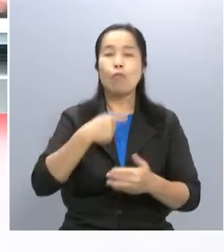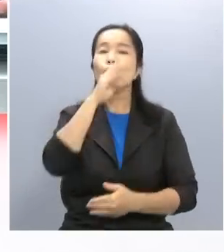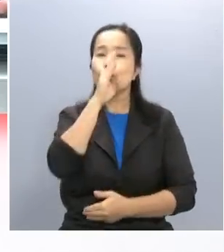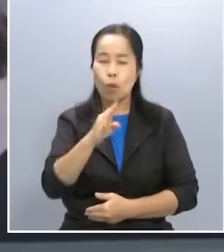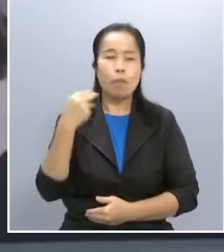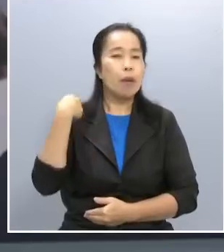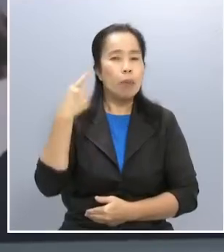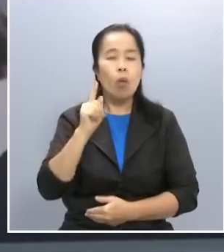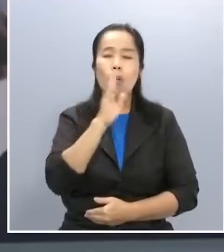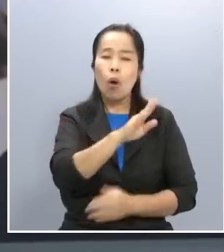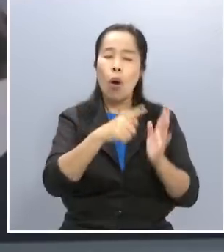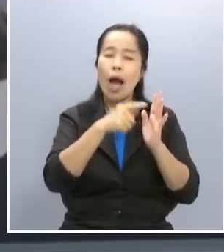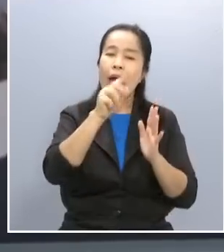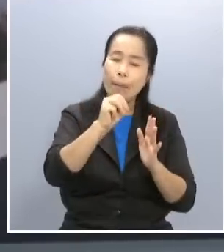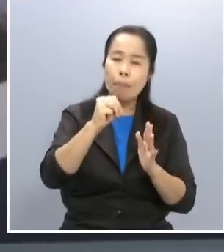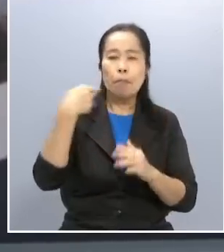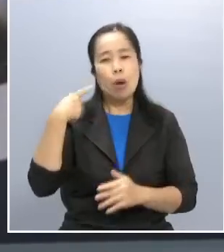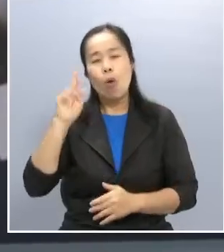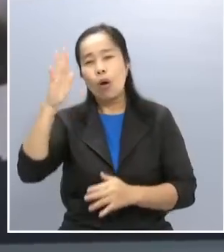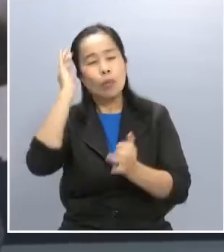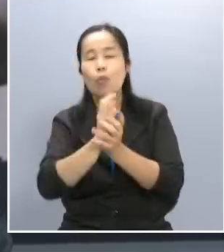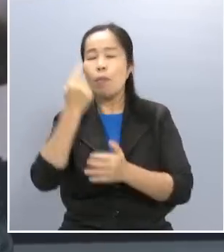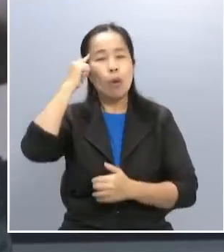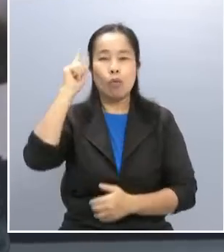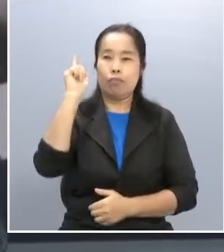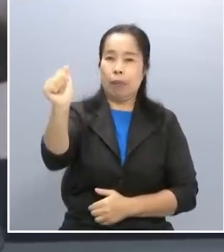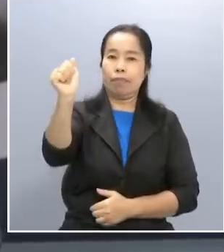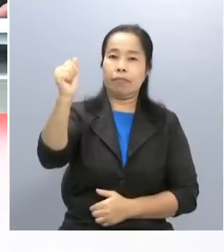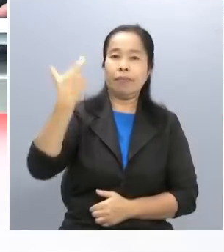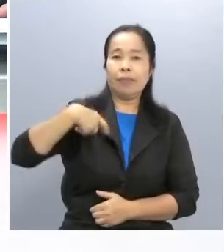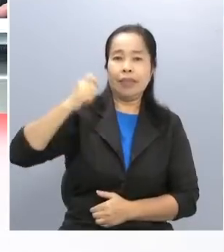ยชน์กับแอมหรือไม่เป็นประโยชน์กับแอมอันนั้นคือตำรวจกับศาลเป็นคนตัดสิน ค่ะ ประมาณแบบ